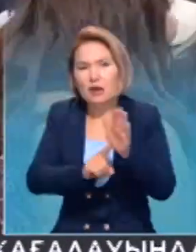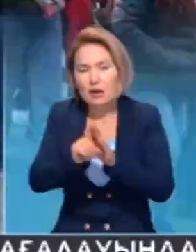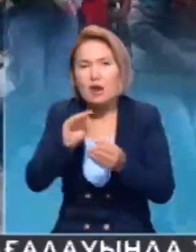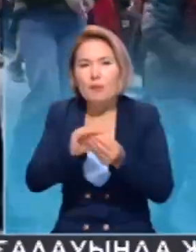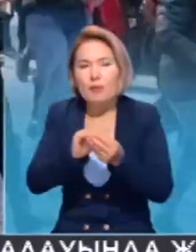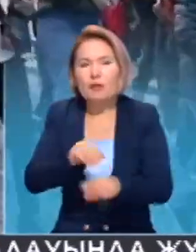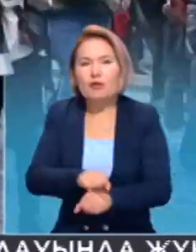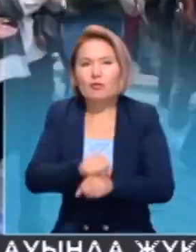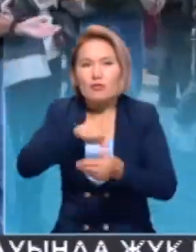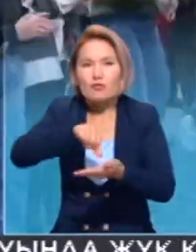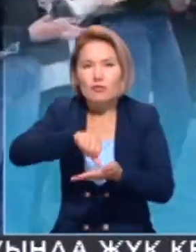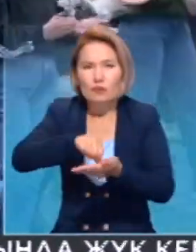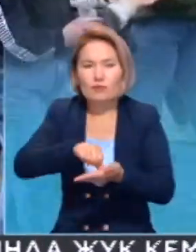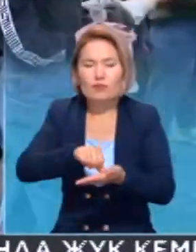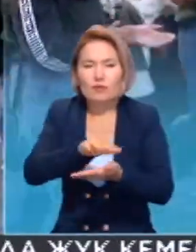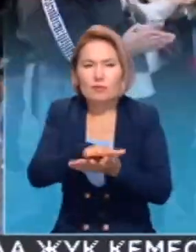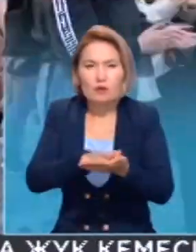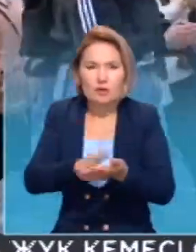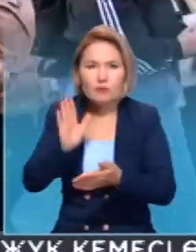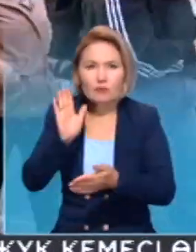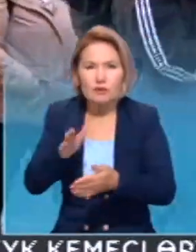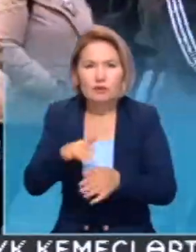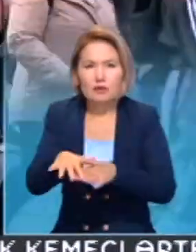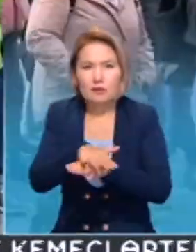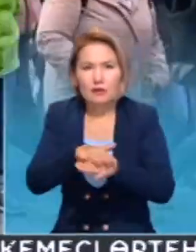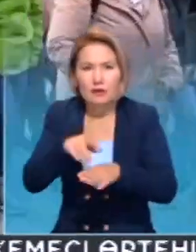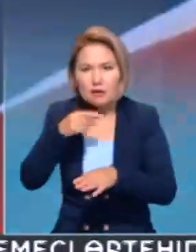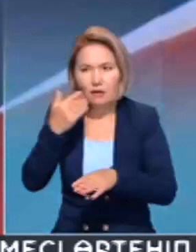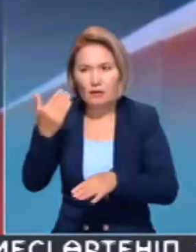ереуілге шығуға бел буыпты.